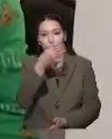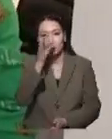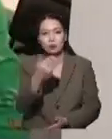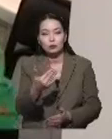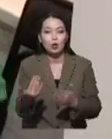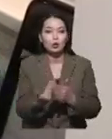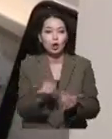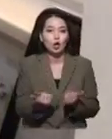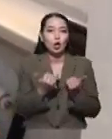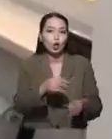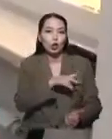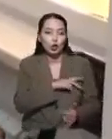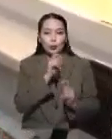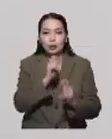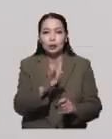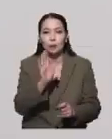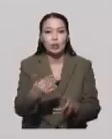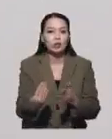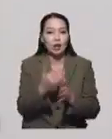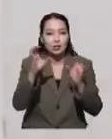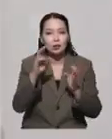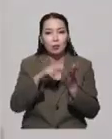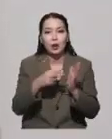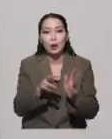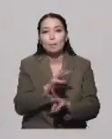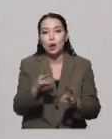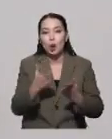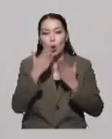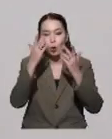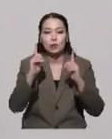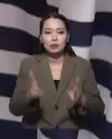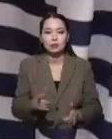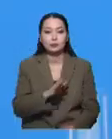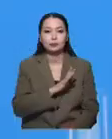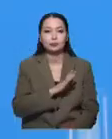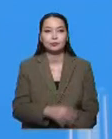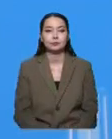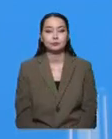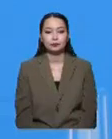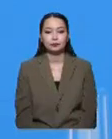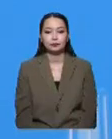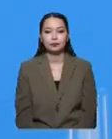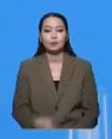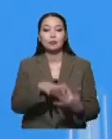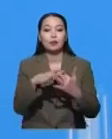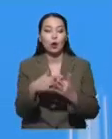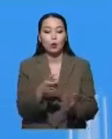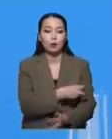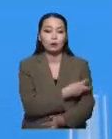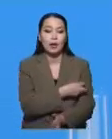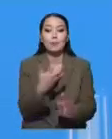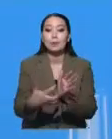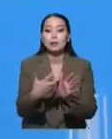атағын тағайындау көзделген. Жаңа заң мәжілістің екінші оқылымында мақұлданды. Ауылдағы дәрігерлердің